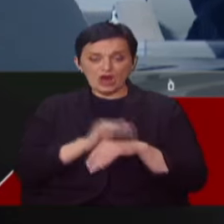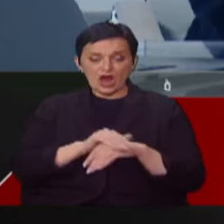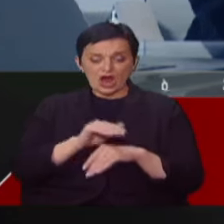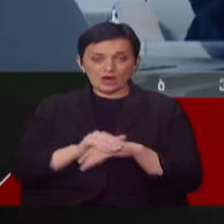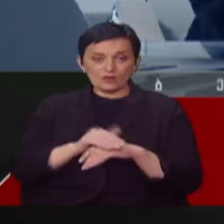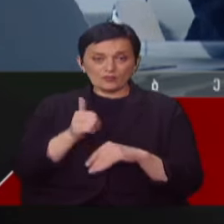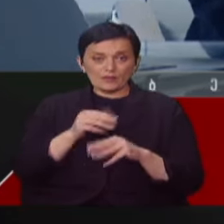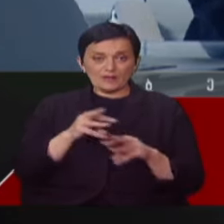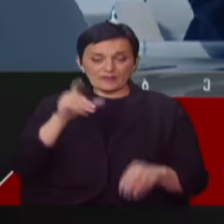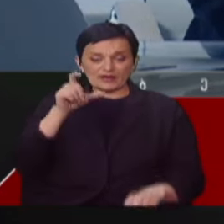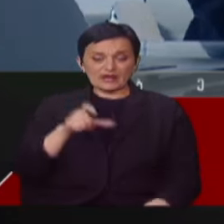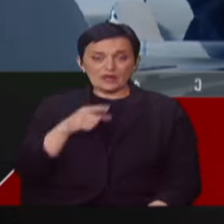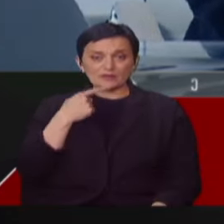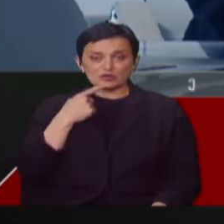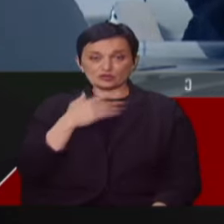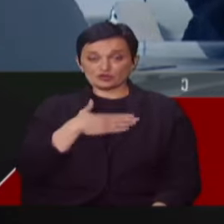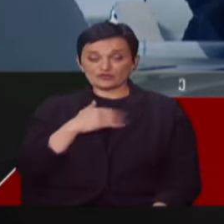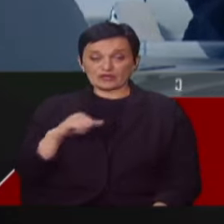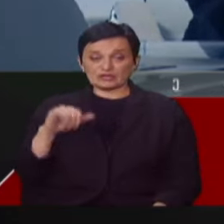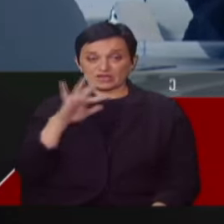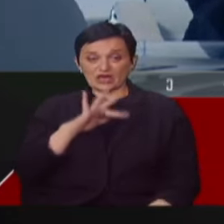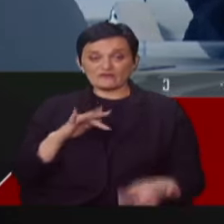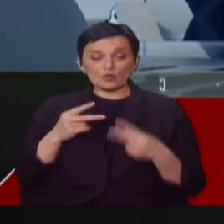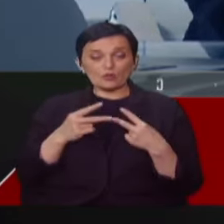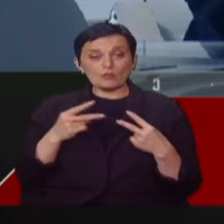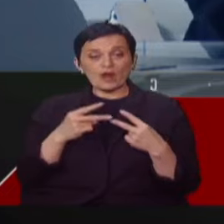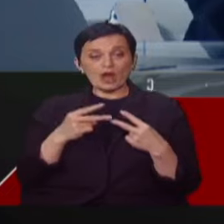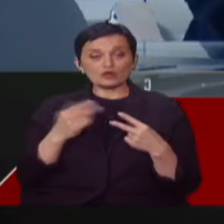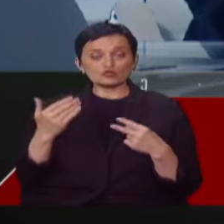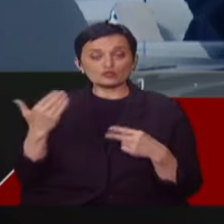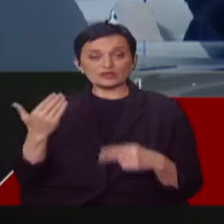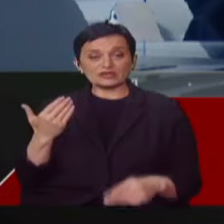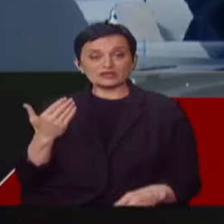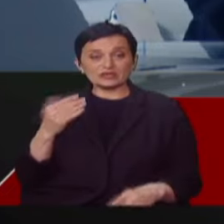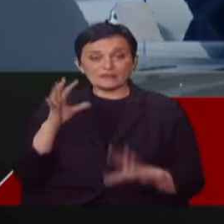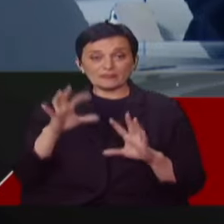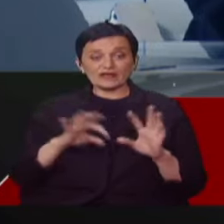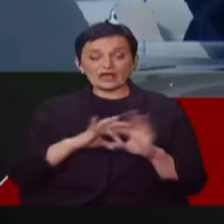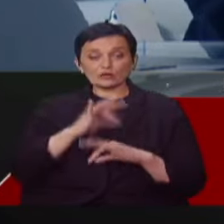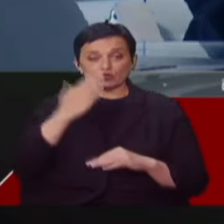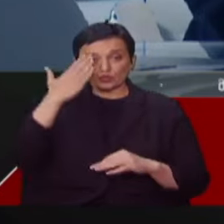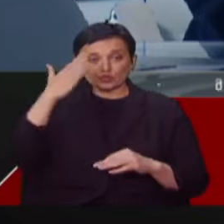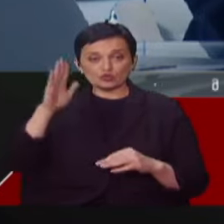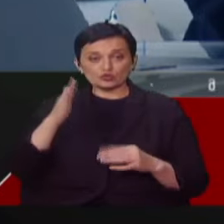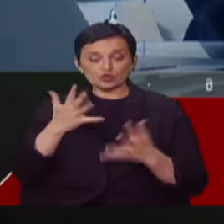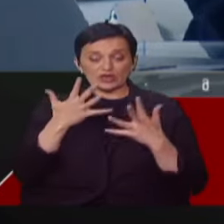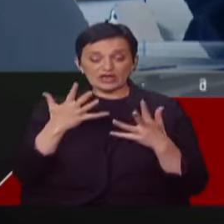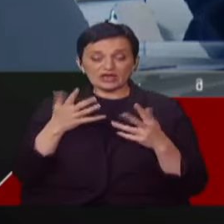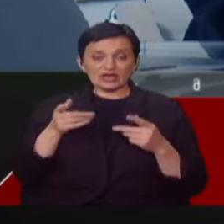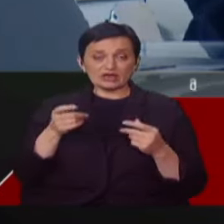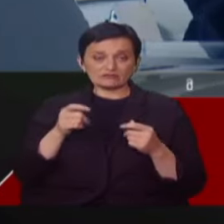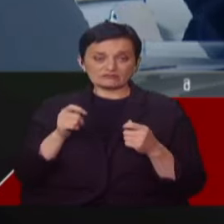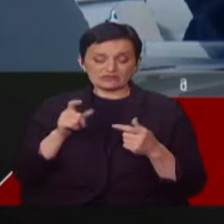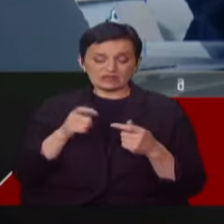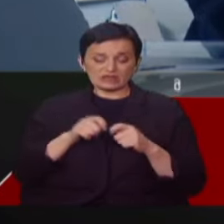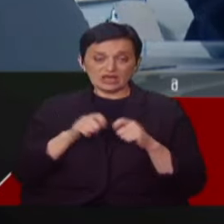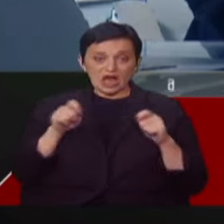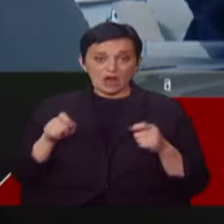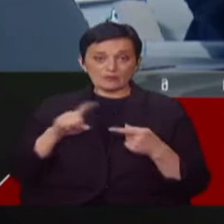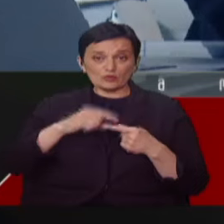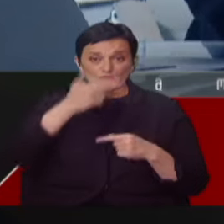კეთდება პრემიერ-მინისტრმა აღნიშნა ჩვენი ევროპელი პარტნიორების მხრიდანო. კანონპროექტი უცხოური გამჭვირვალობის შესახებ ახლა